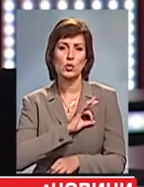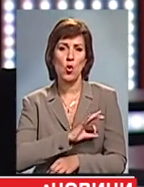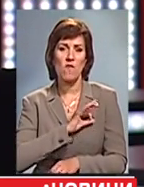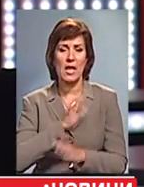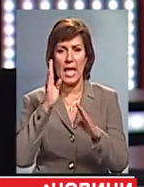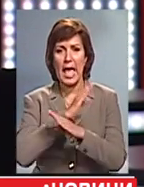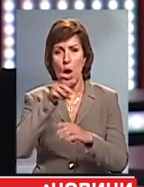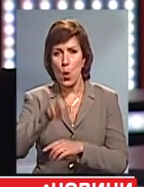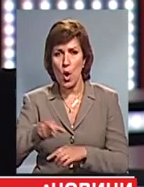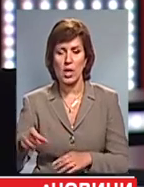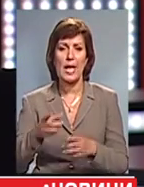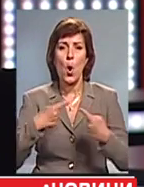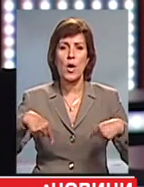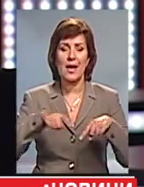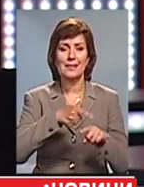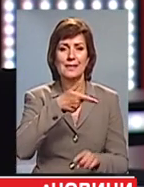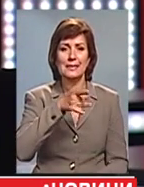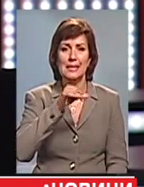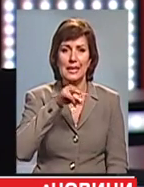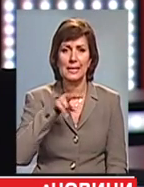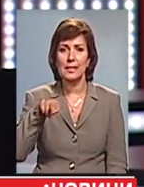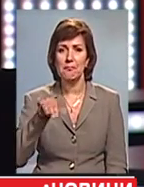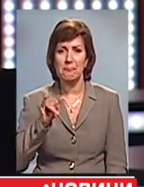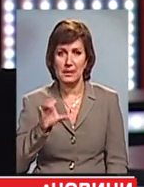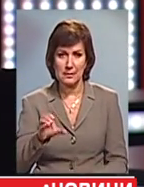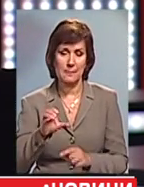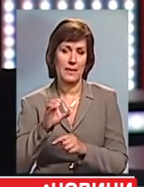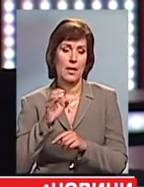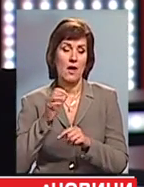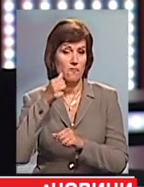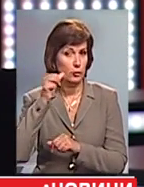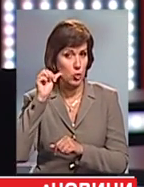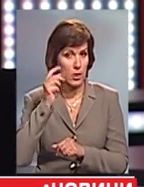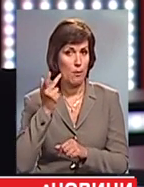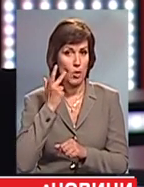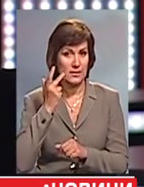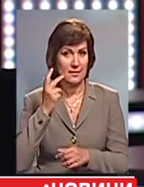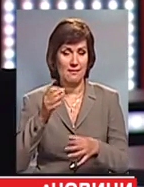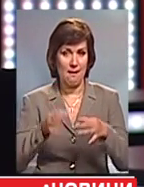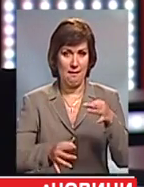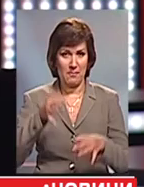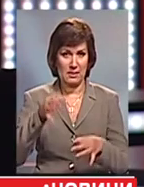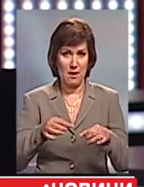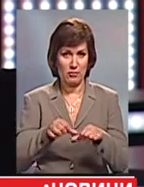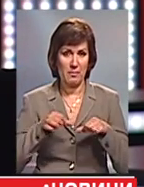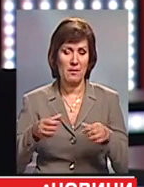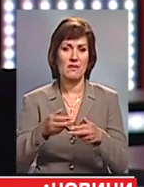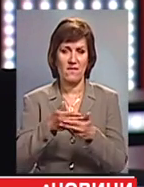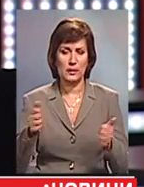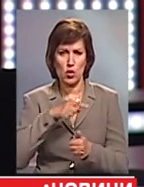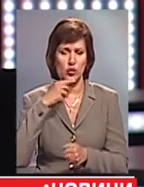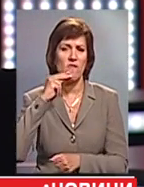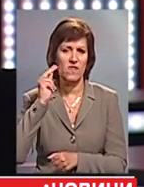використовували екологи організації Greenpeace. Про це повідомило російське видання Коммерсант. Учора постійна арбітражна палата в Гаазі визнала